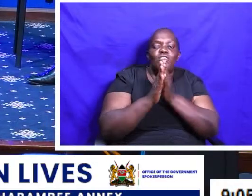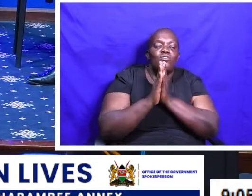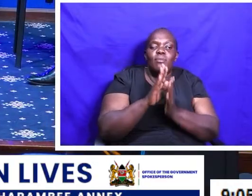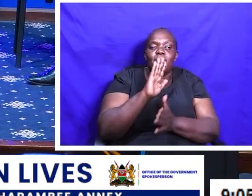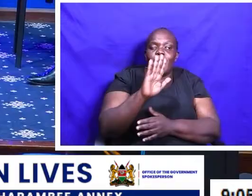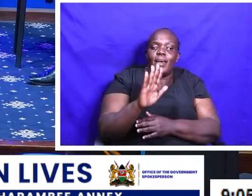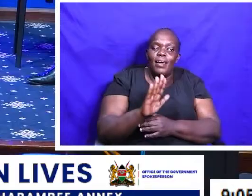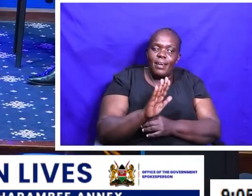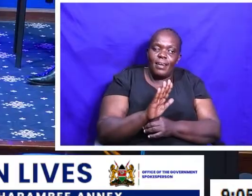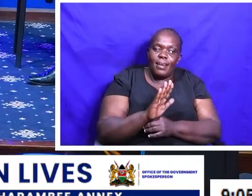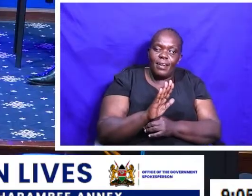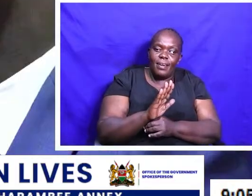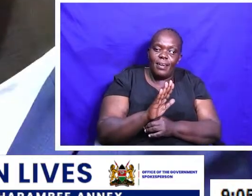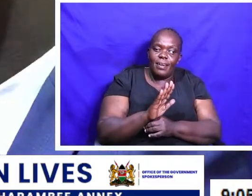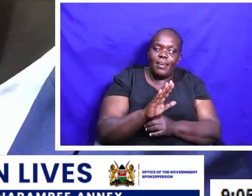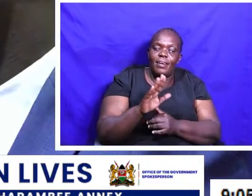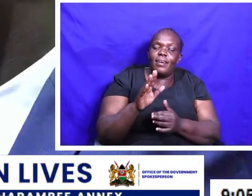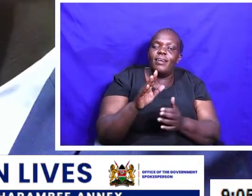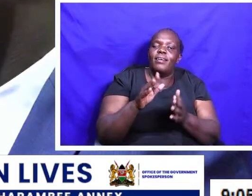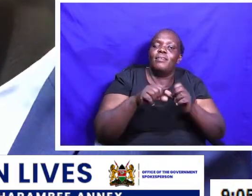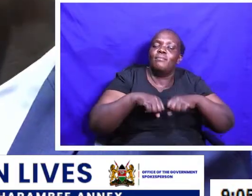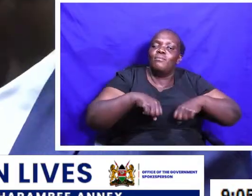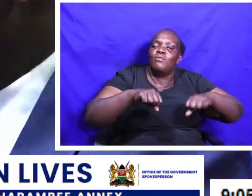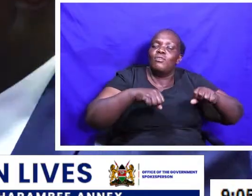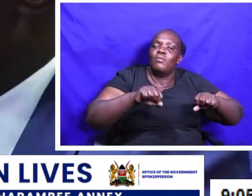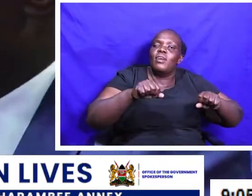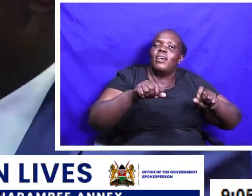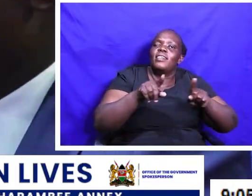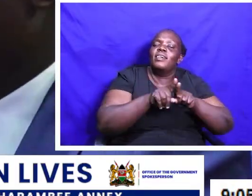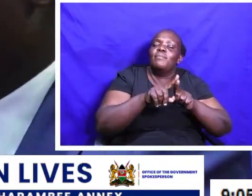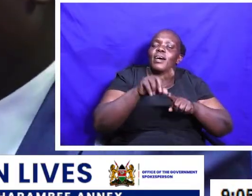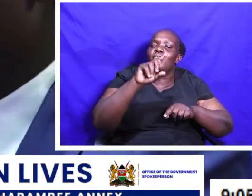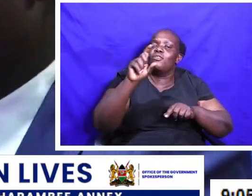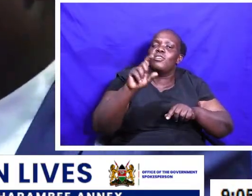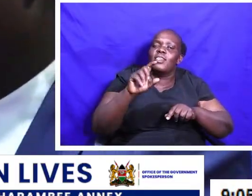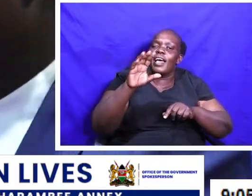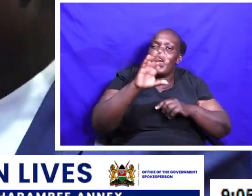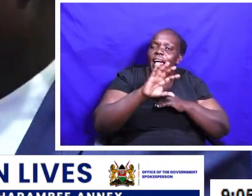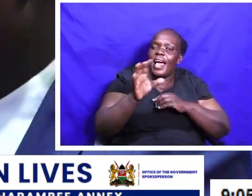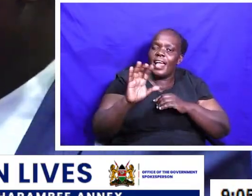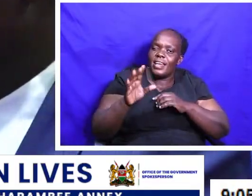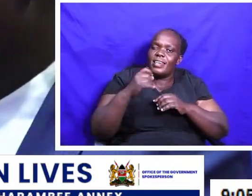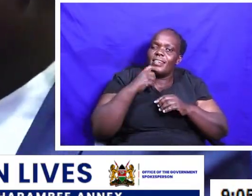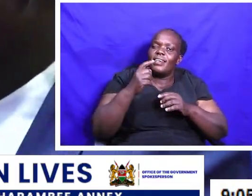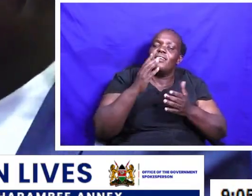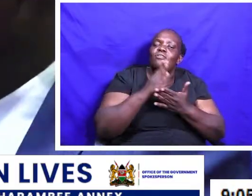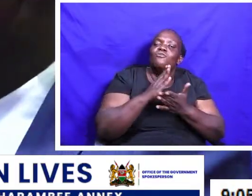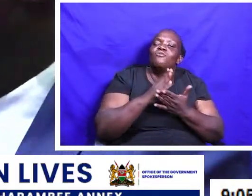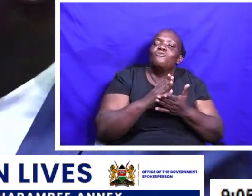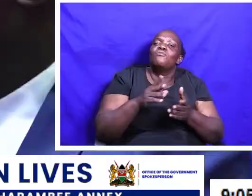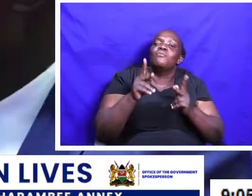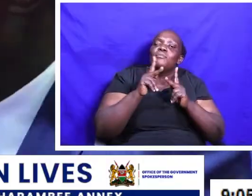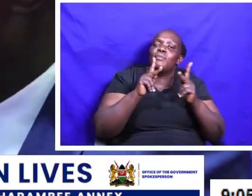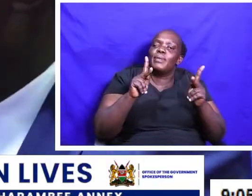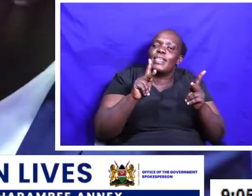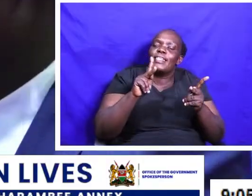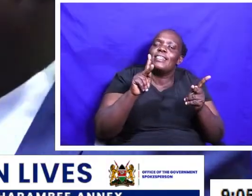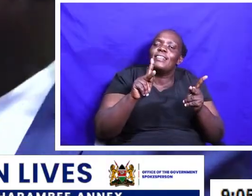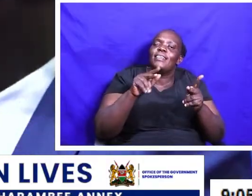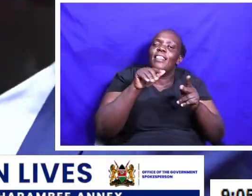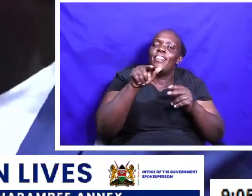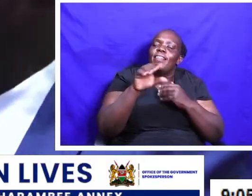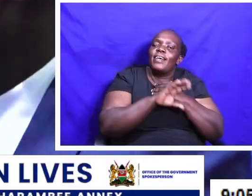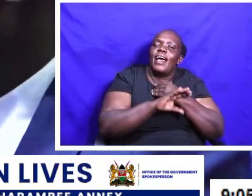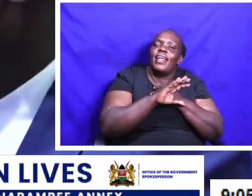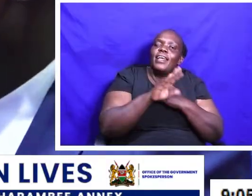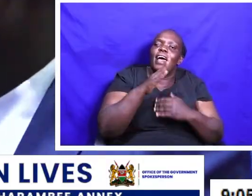shot? What is your closing remark? My closing remarks to the border riders across the country. Nataka tu kusema we should maintain peace.